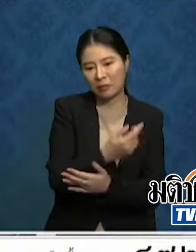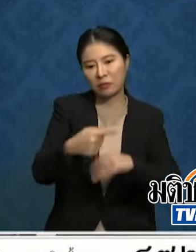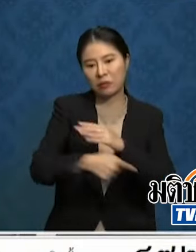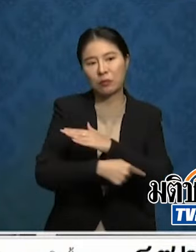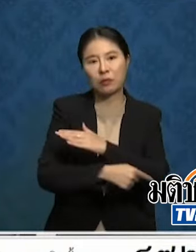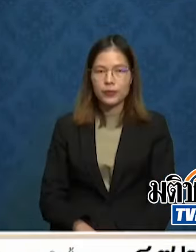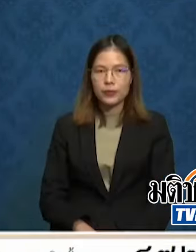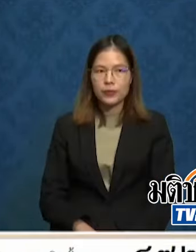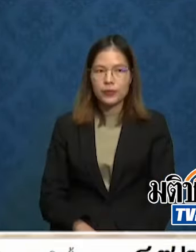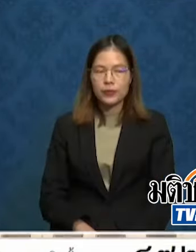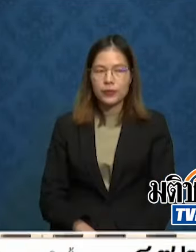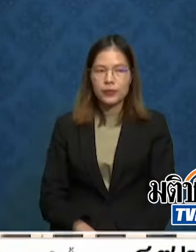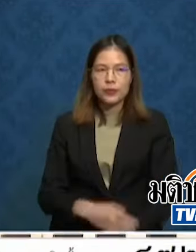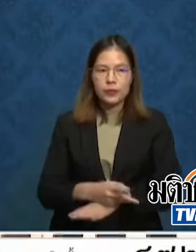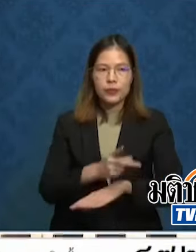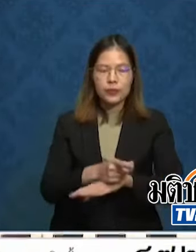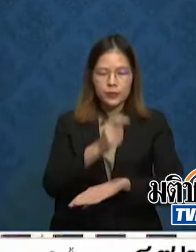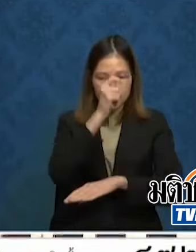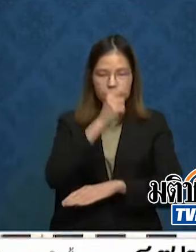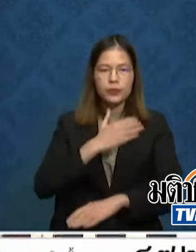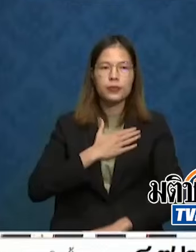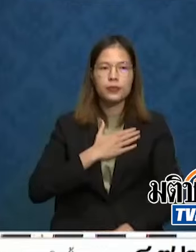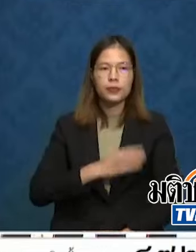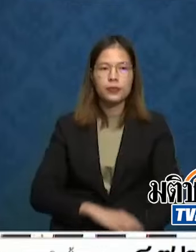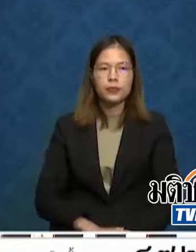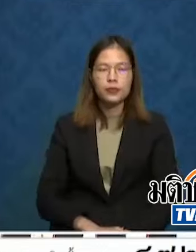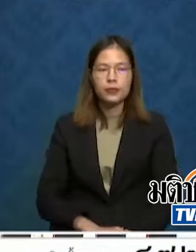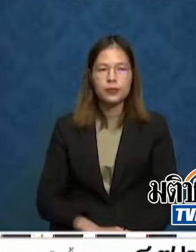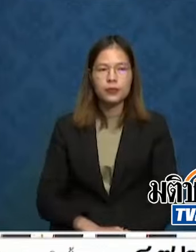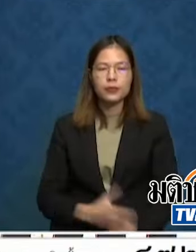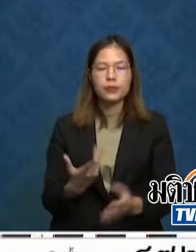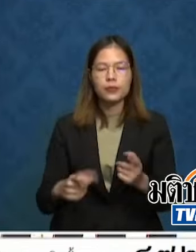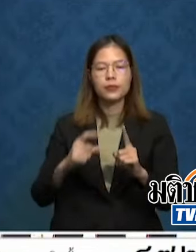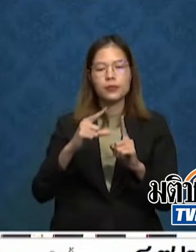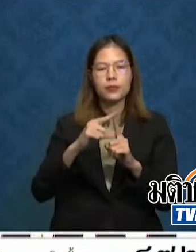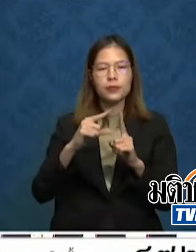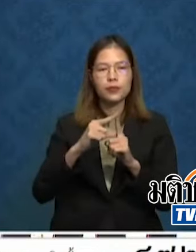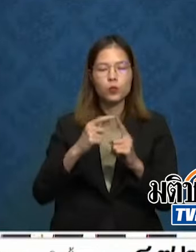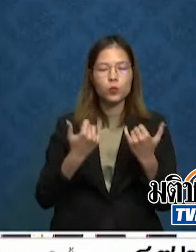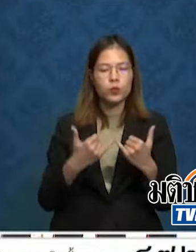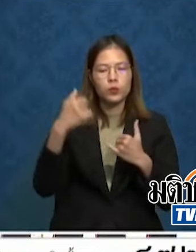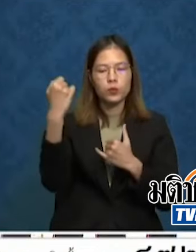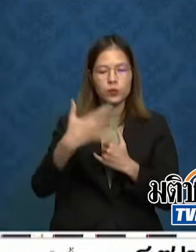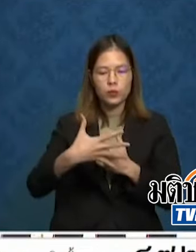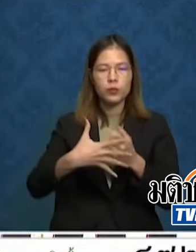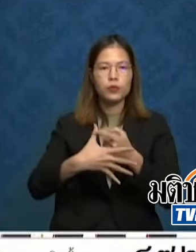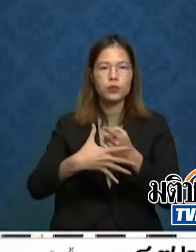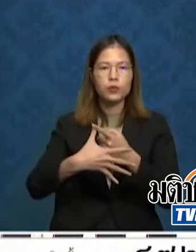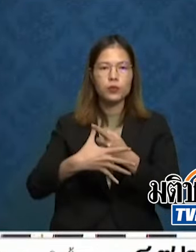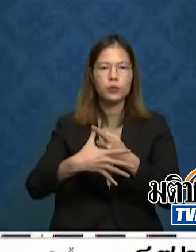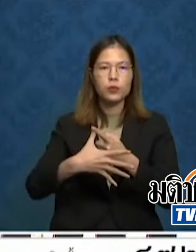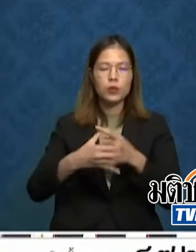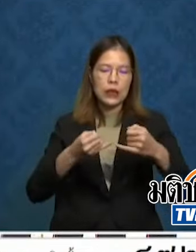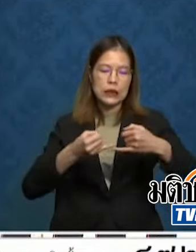างค่ะท่านประธานขอบคุณค่ะ เรียนท่านประธานที่เคารพผมอเอ็ดพรรคประชาชนวันนี้ขอหารือทั้งหมด5เรื่องครับเรื่องแรกเป็นเรื่องของสายไฟ